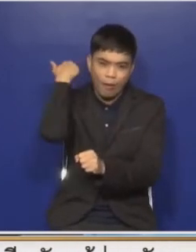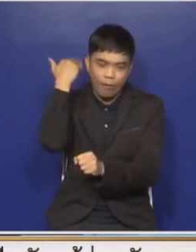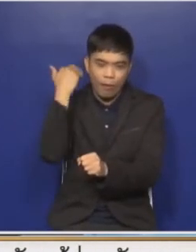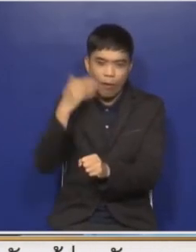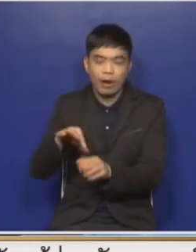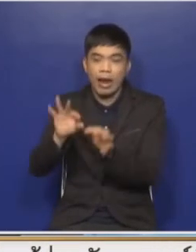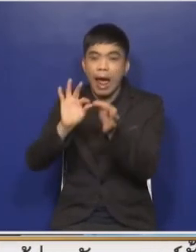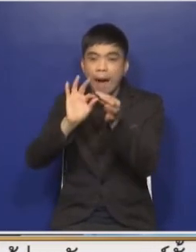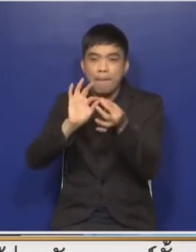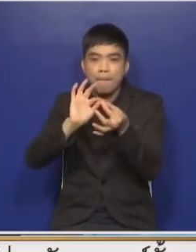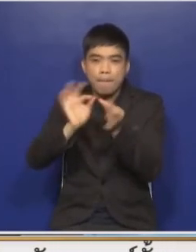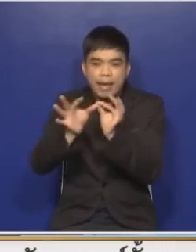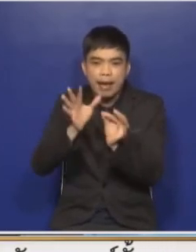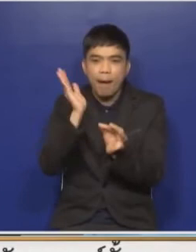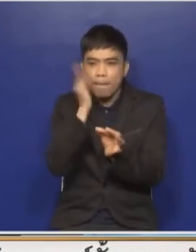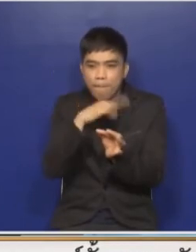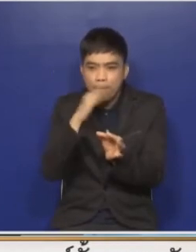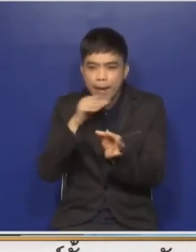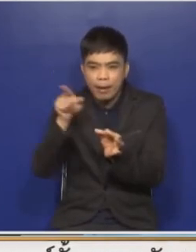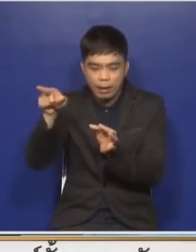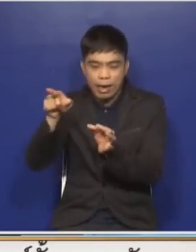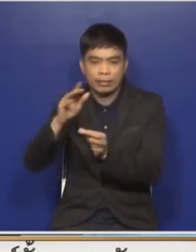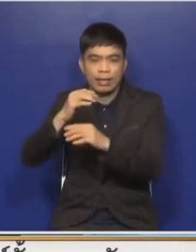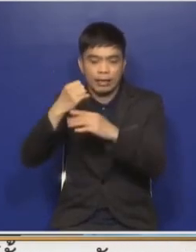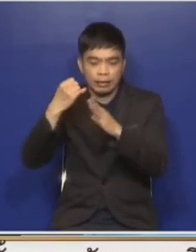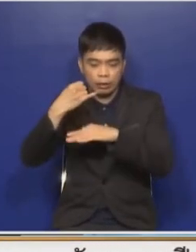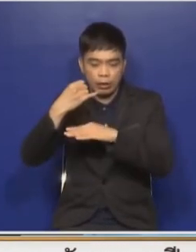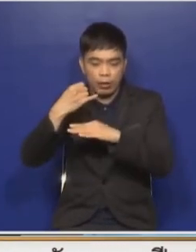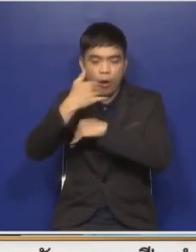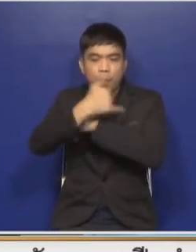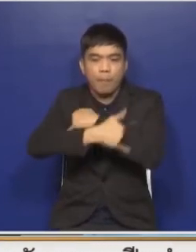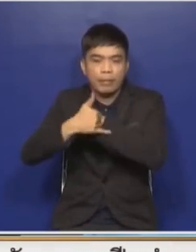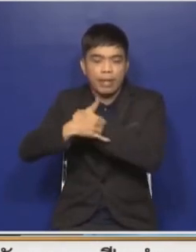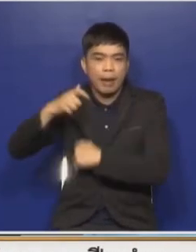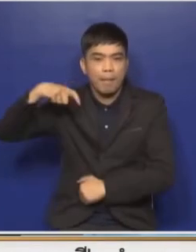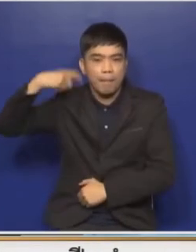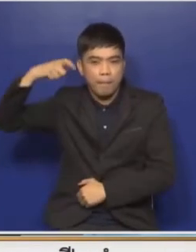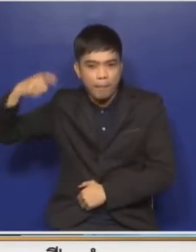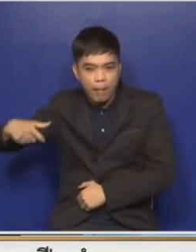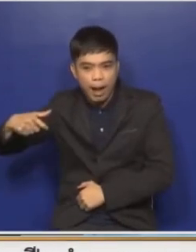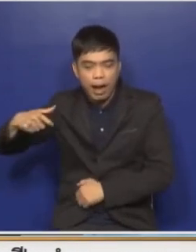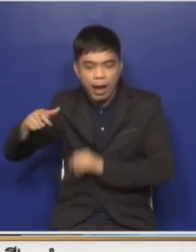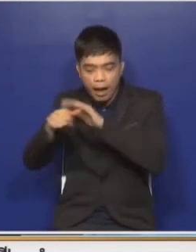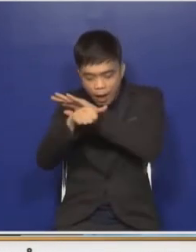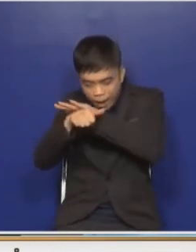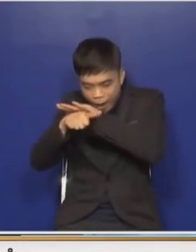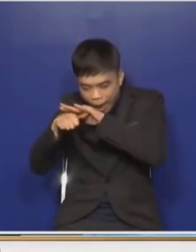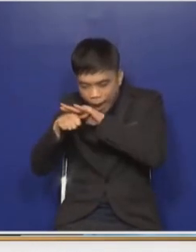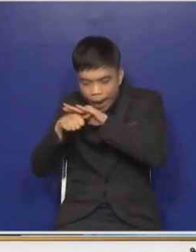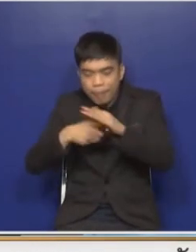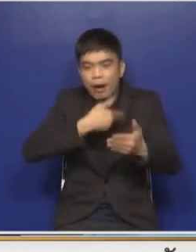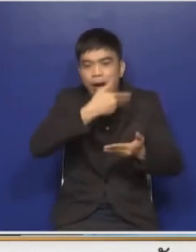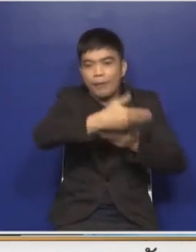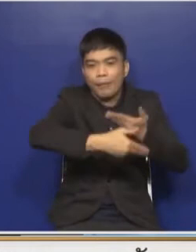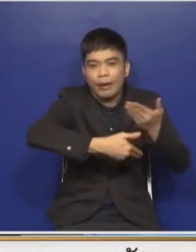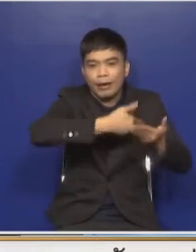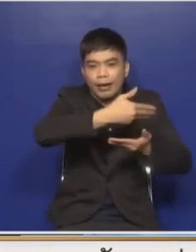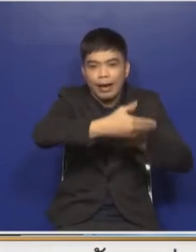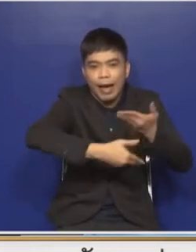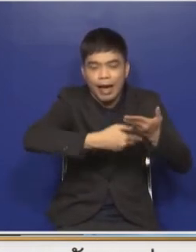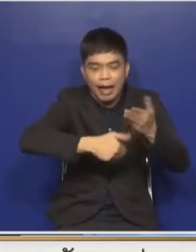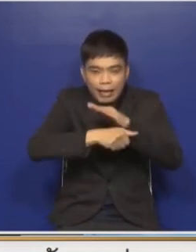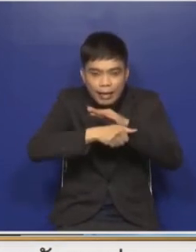ากพม่ากัมพูชาเวียดนามเข้ามาแทรกแซงการค้าขายโดยเข้ามาทางช่องทางธรรมชาติก็คือลักลอบเข้าม